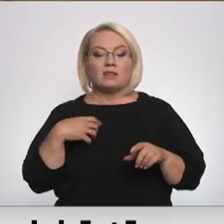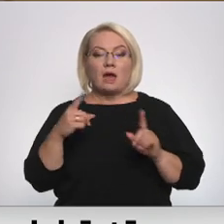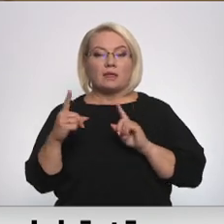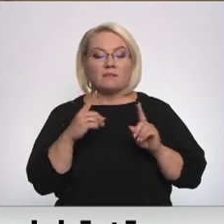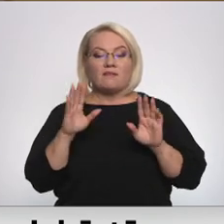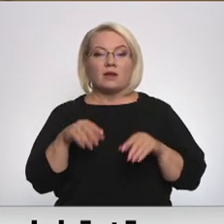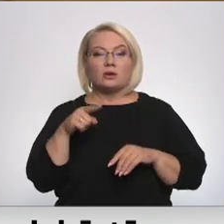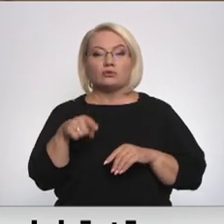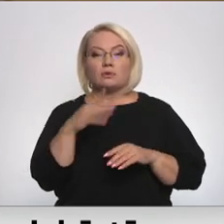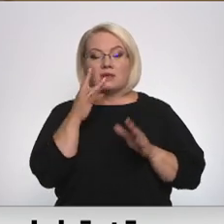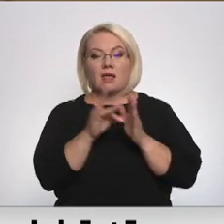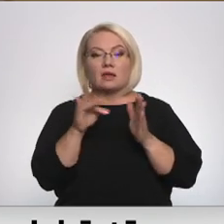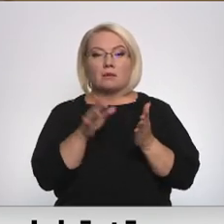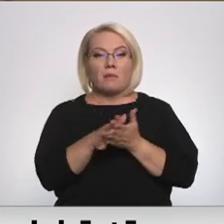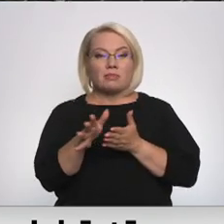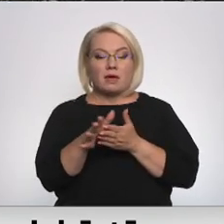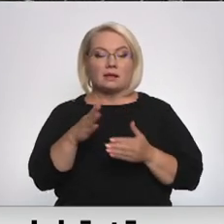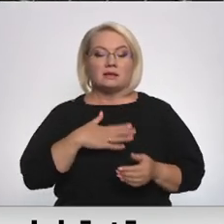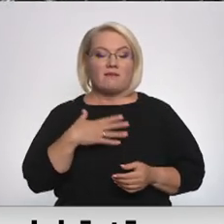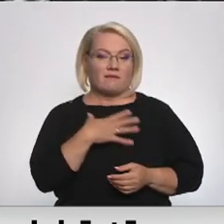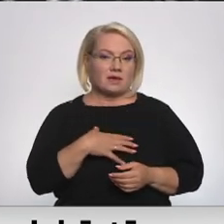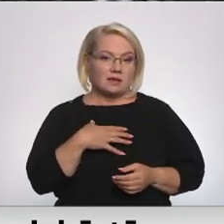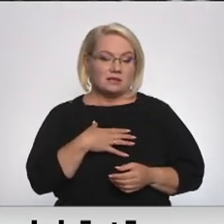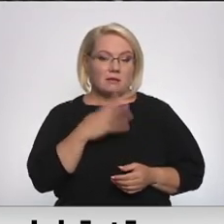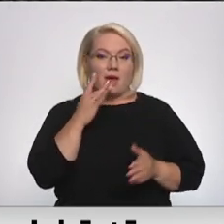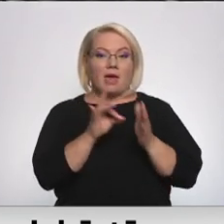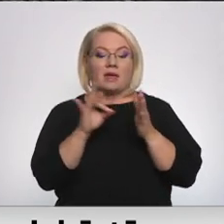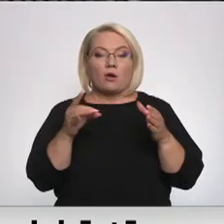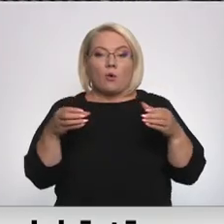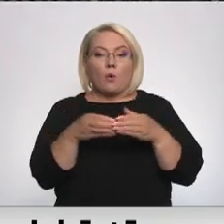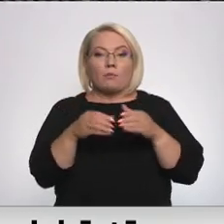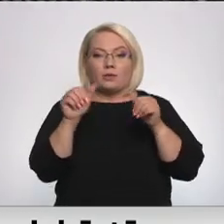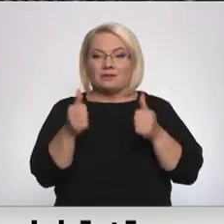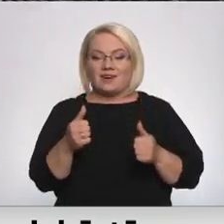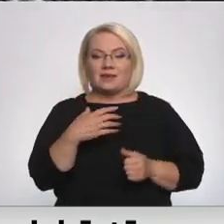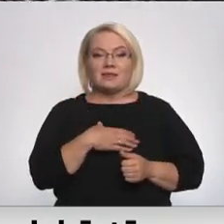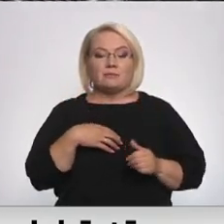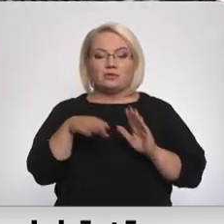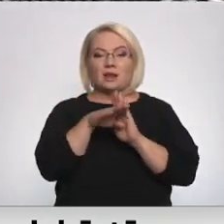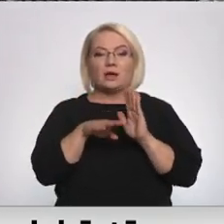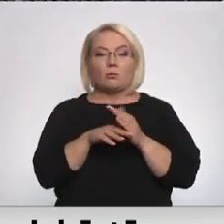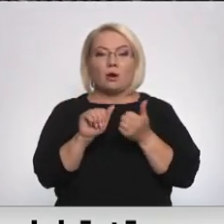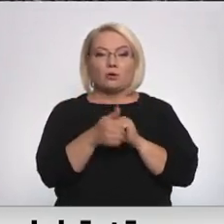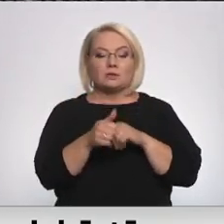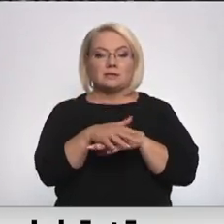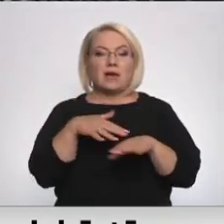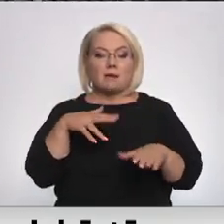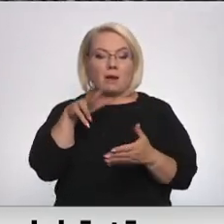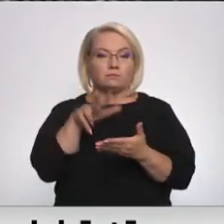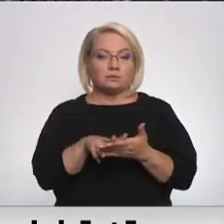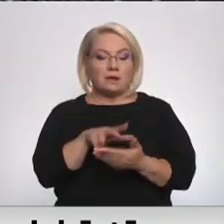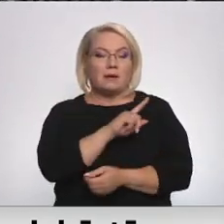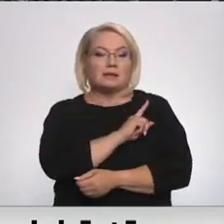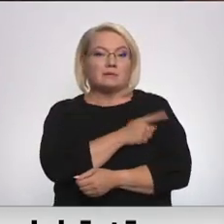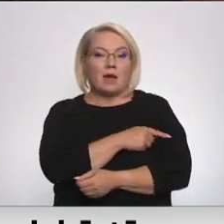šo elektrību patērēt savām vajadzībām. Energokopienu izveidē nepieciešamie likuma grozījumi Saeimā ir pieņemti, bet spēkā